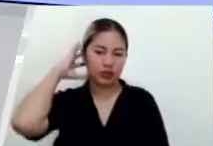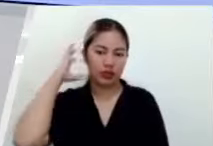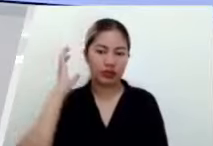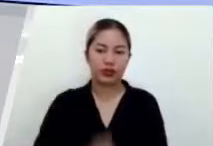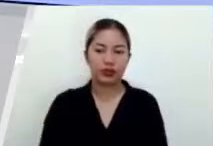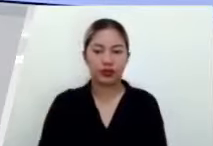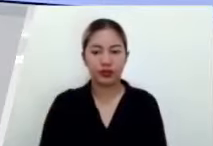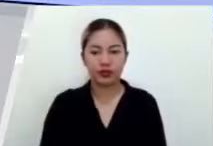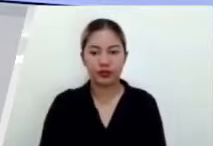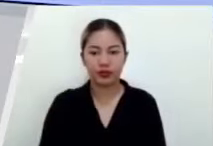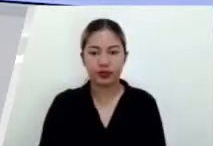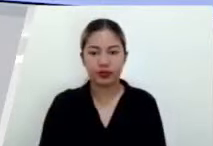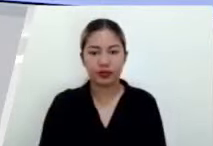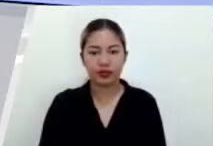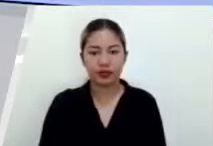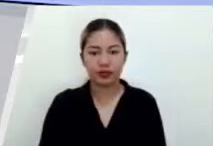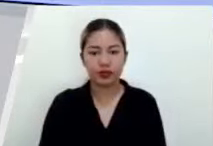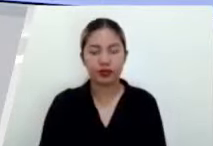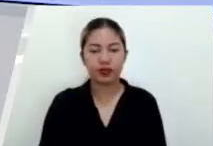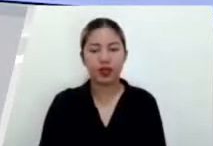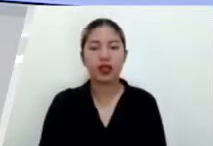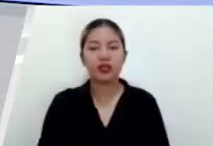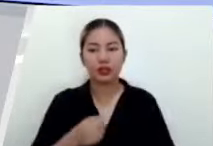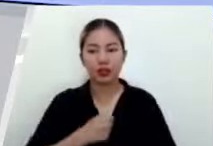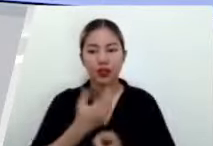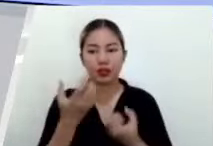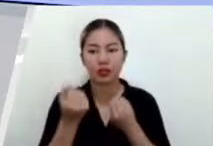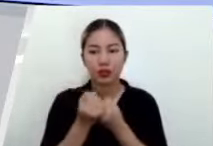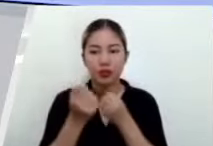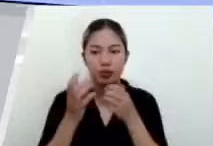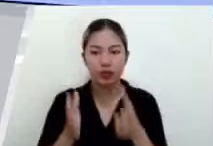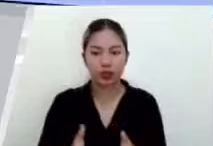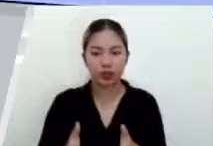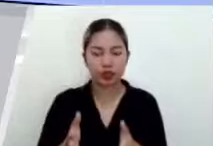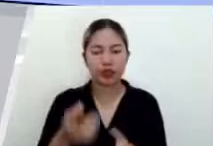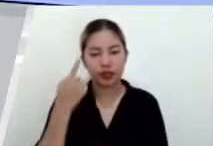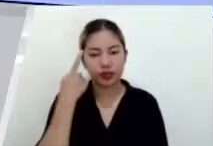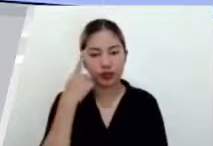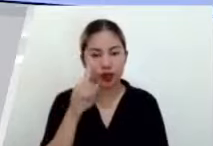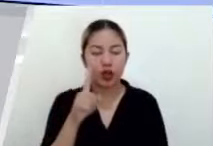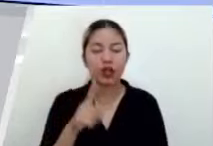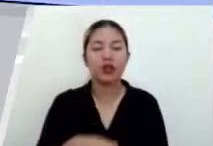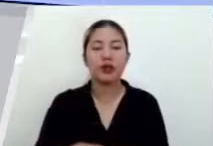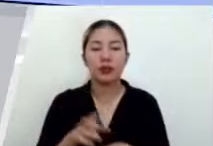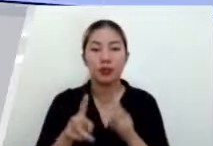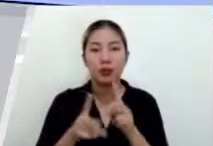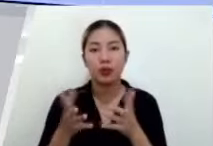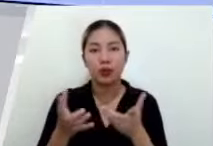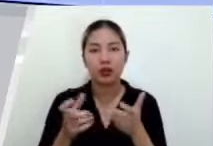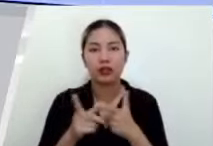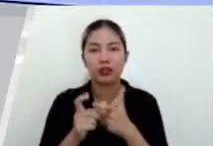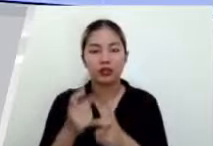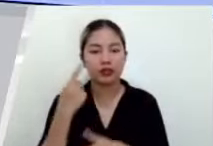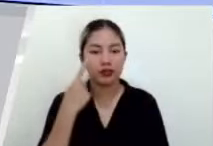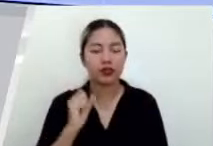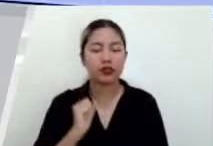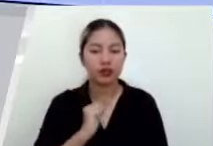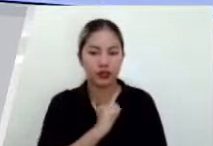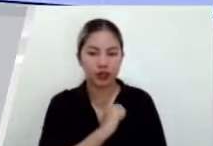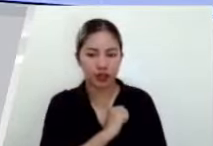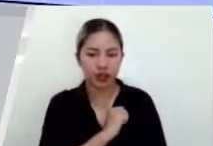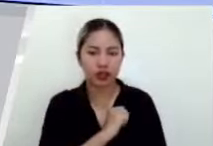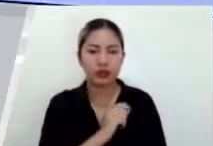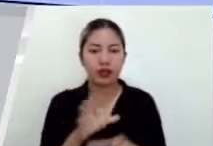Kanya-kanyang pakita ng suporta ang ilan nating kababayan para sa ilang senatorial at party-less aspirant ngayon pong ikatlong araw ng filing